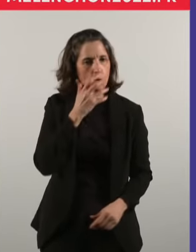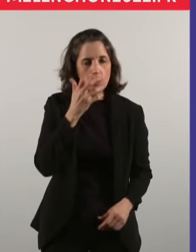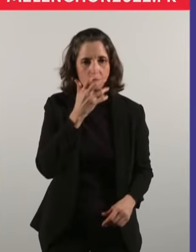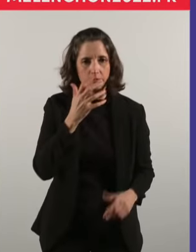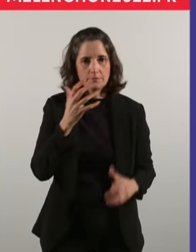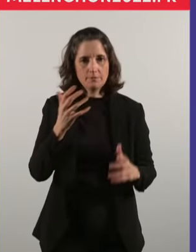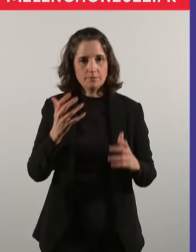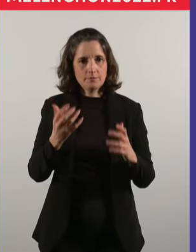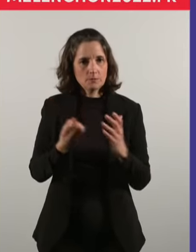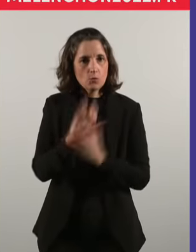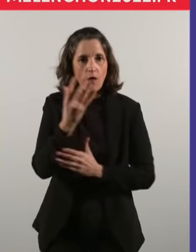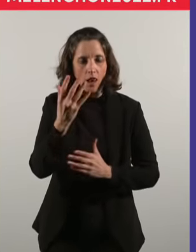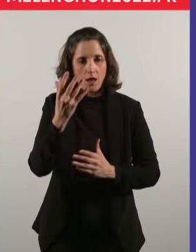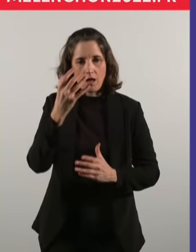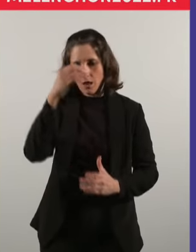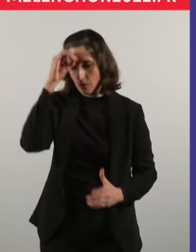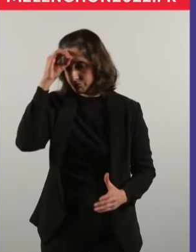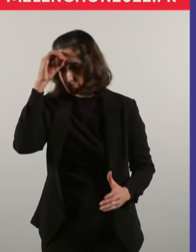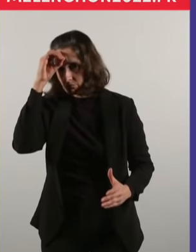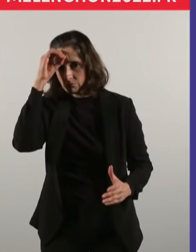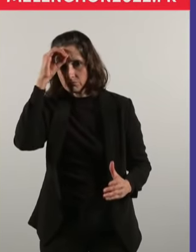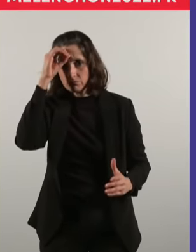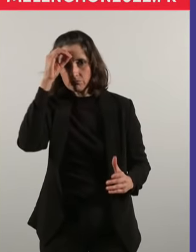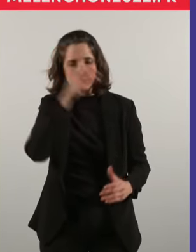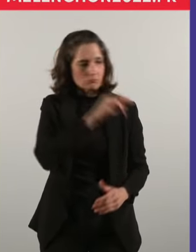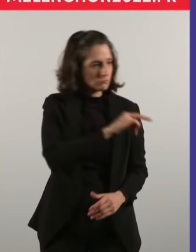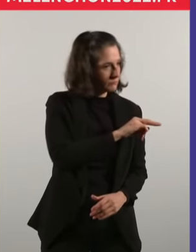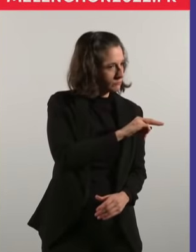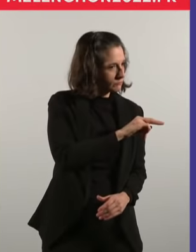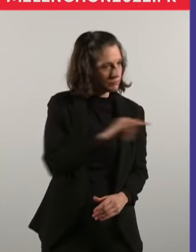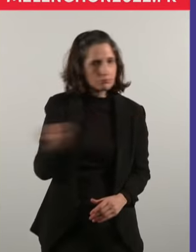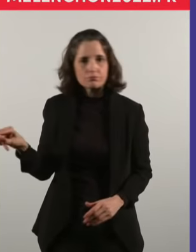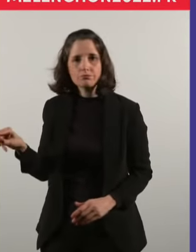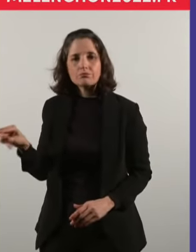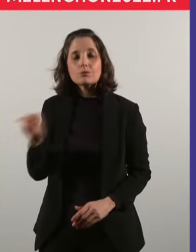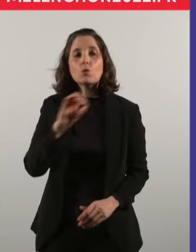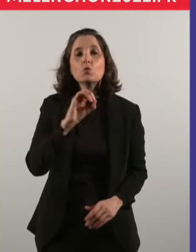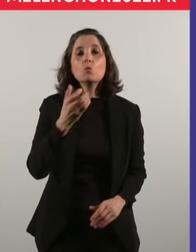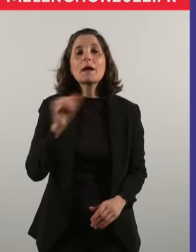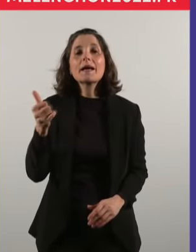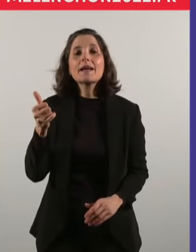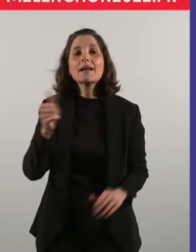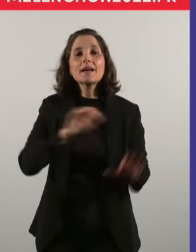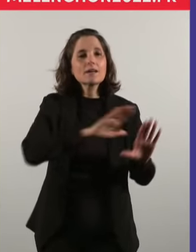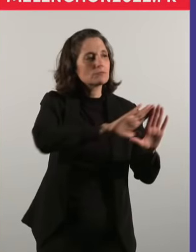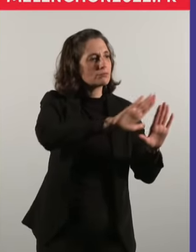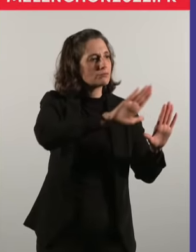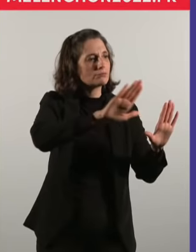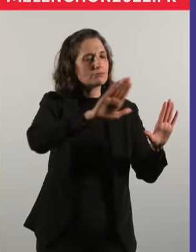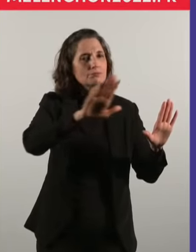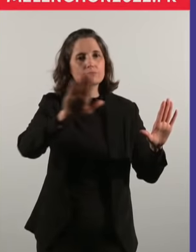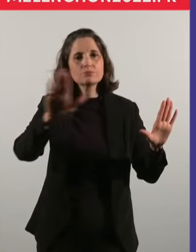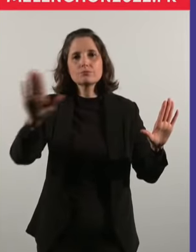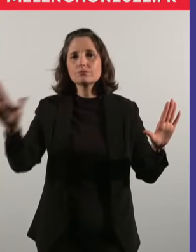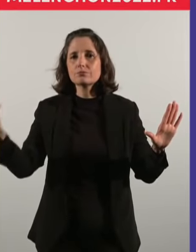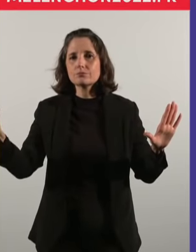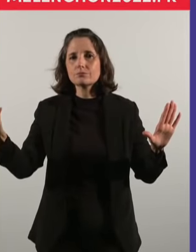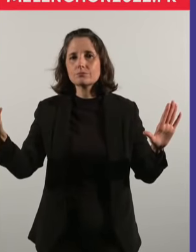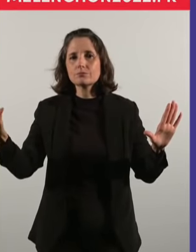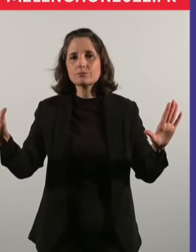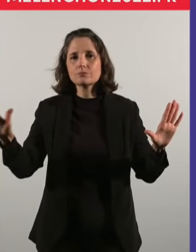inconnue jusque-là, l'horizontale de la toile numérique. Celle qui, dorénavant, nous couvre